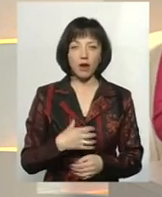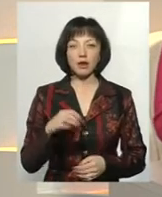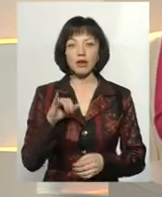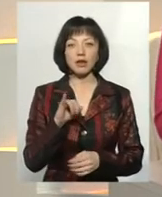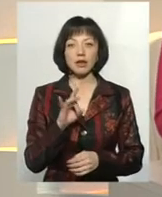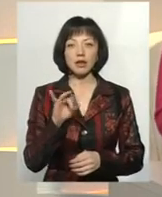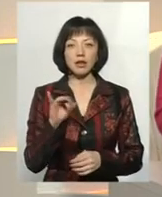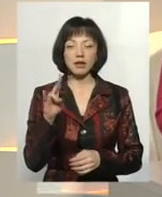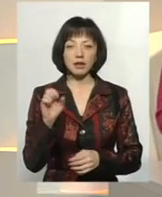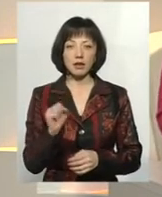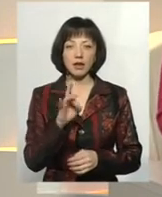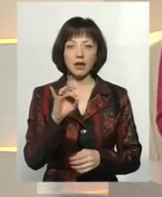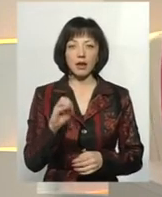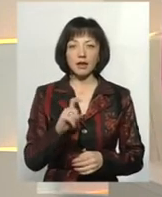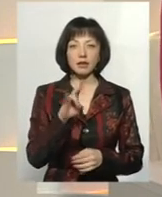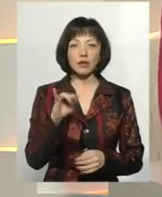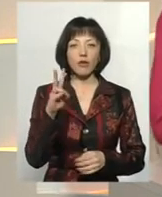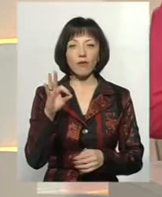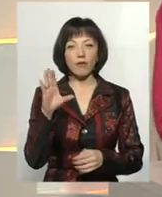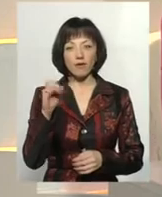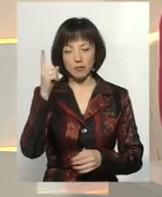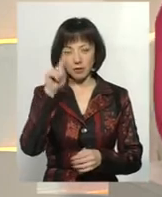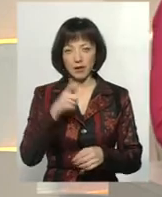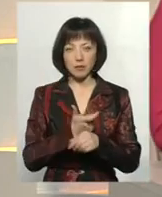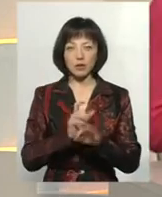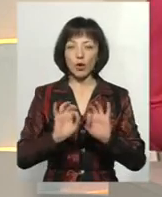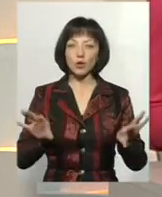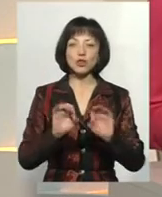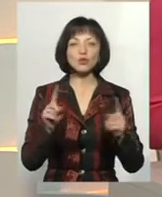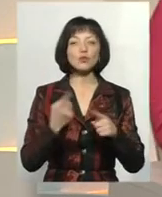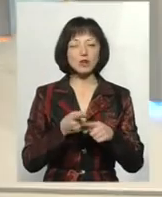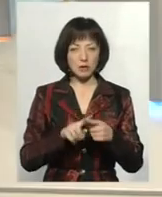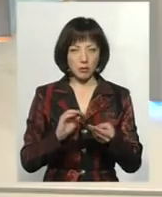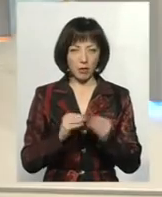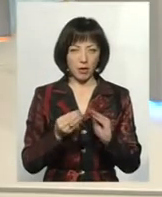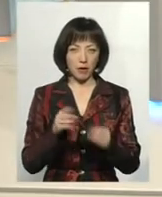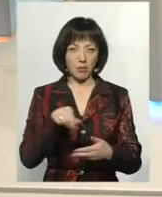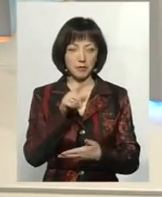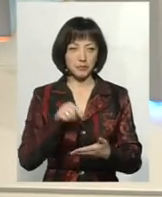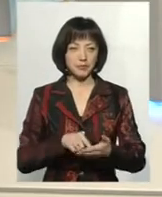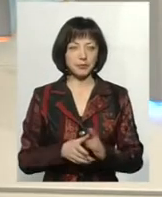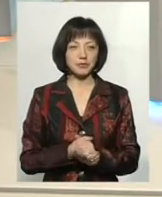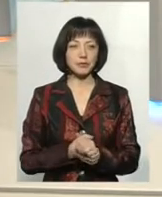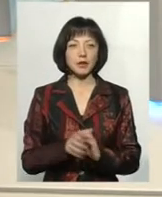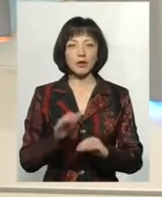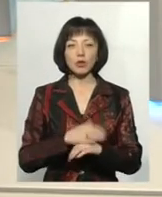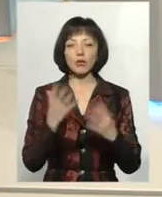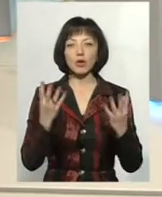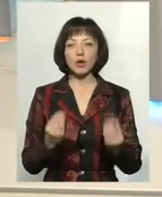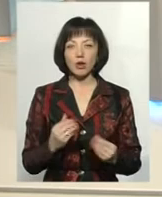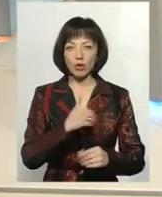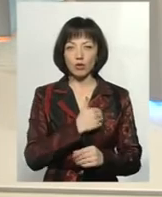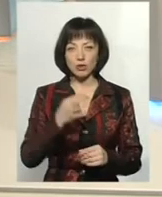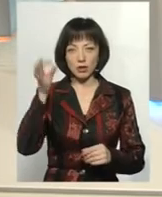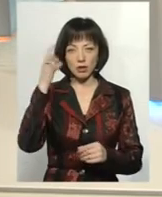Ірина Різні знає про це ще більше. Розкажіть, будь ласка, чому це є проблемне питання? Доброго дня, шановні телеглядачі. Я хочу